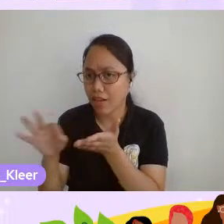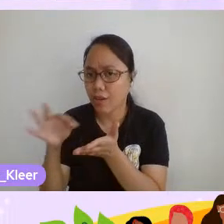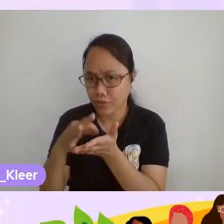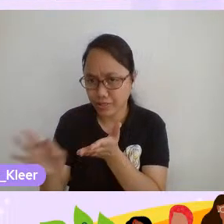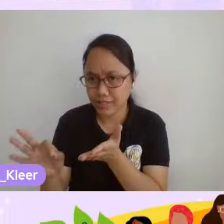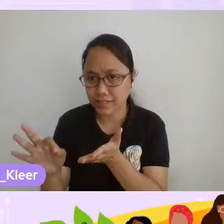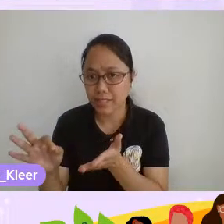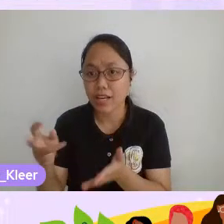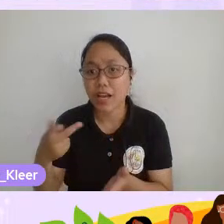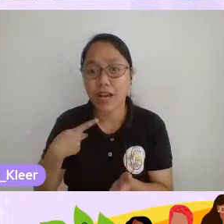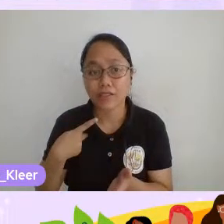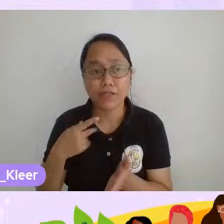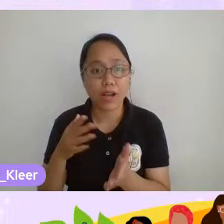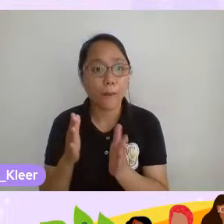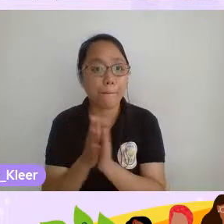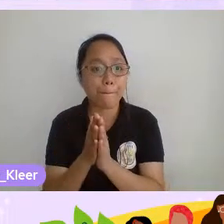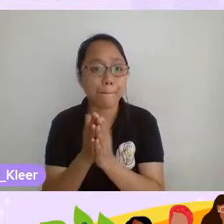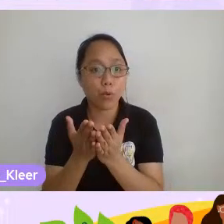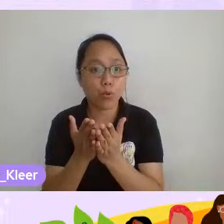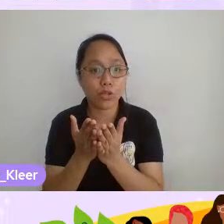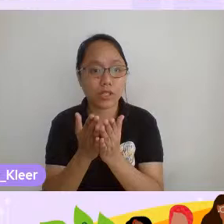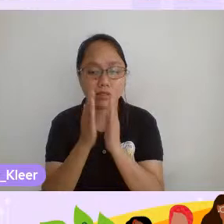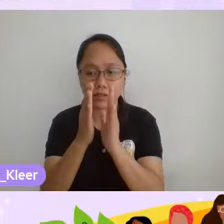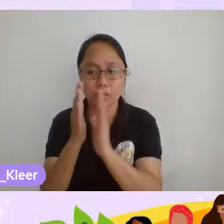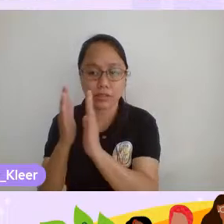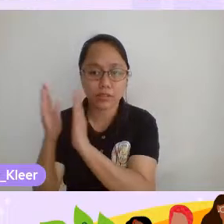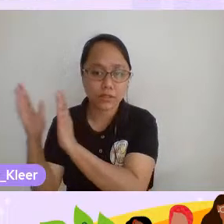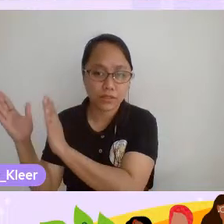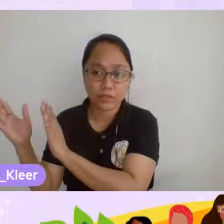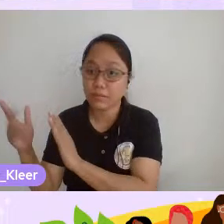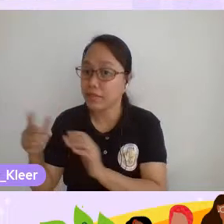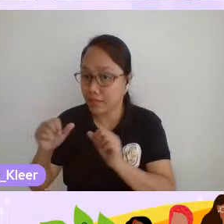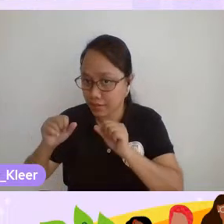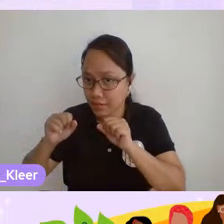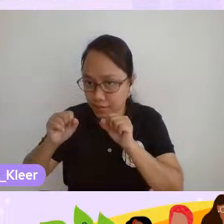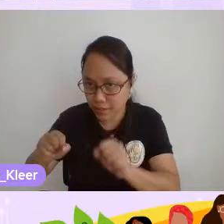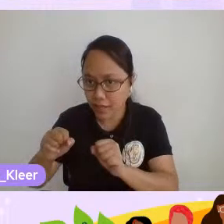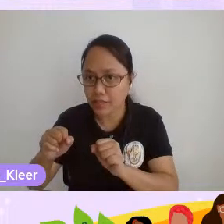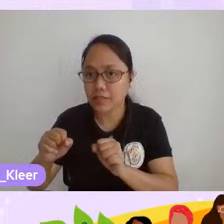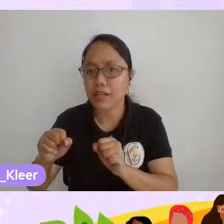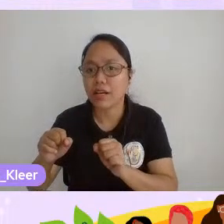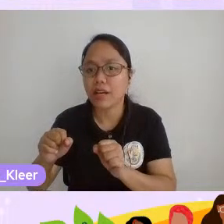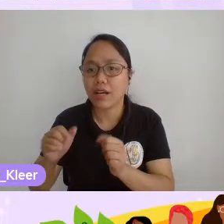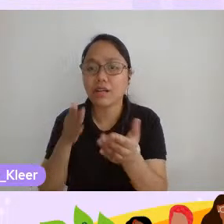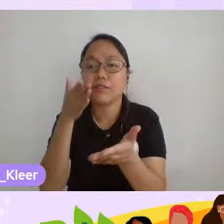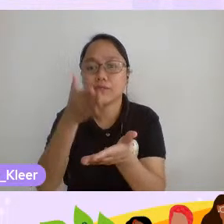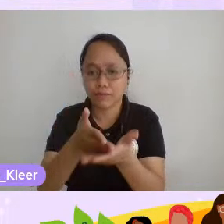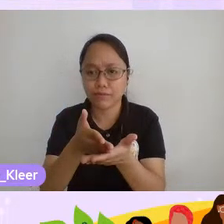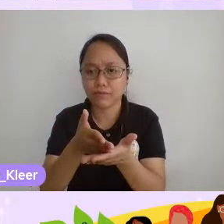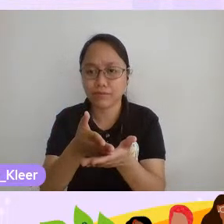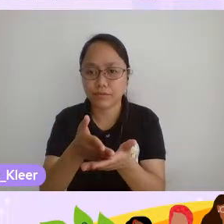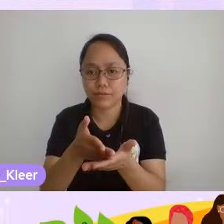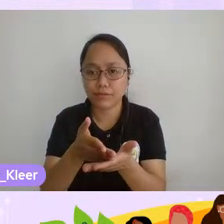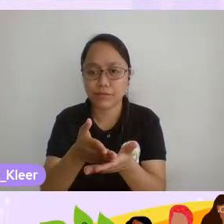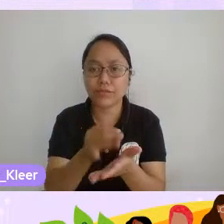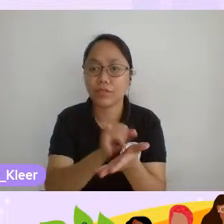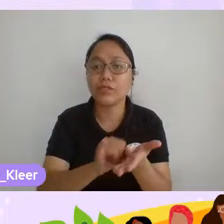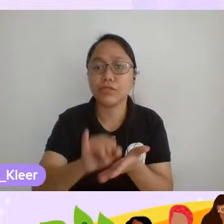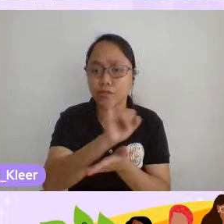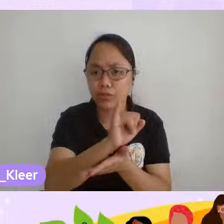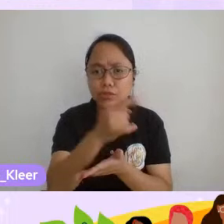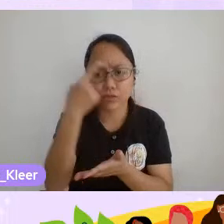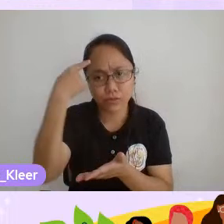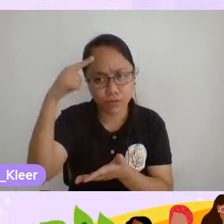tayong bookkeeping na ino-offer po. So pwede po tayong pumunta sa mga tested technology institutions po para mag-inquire